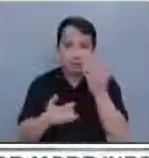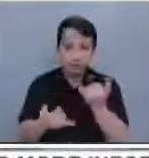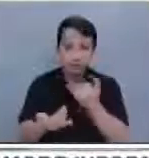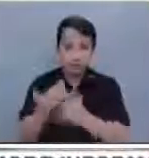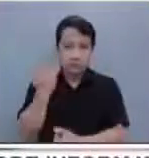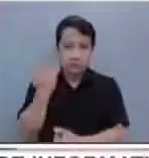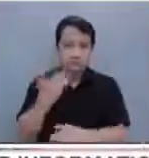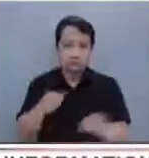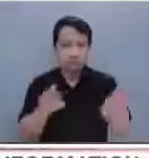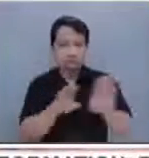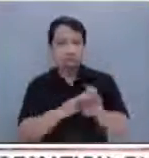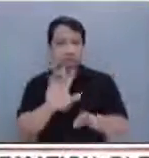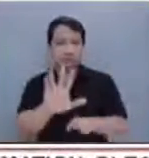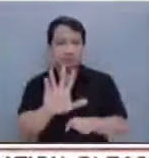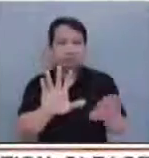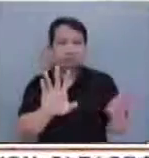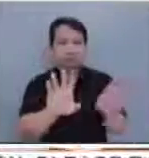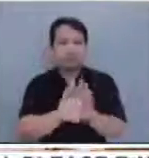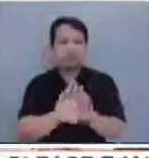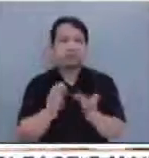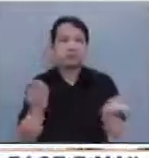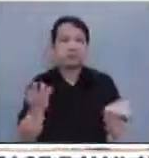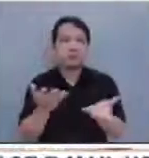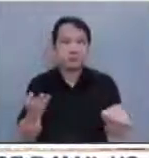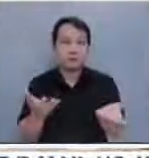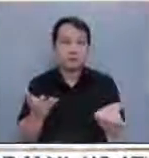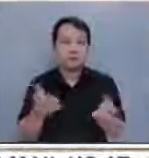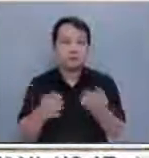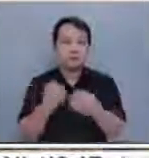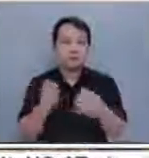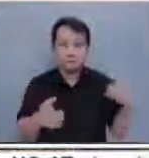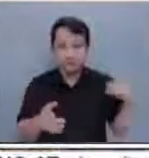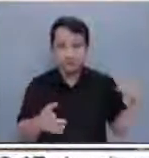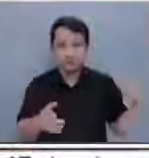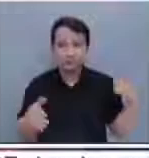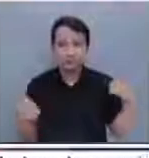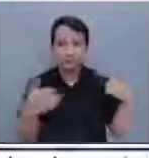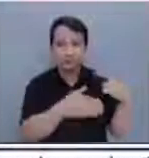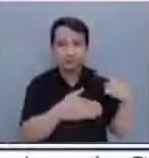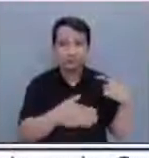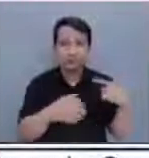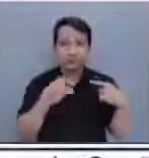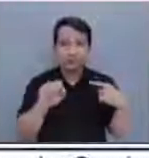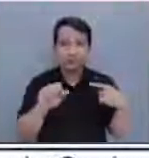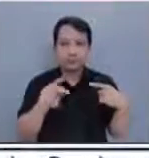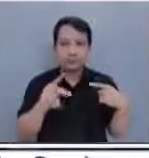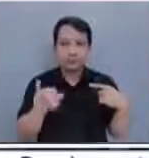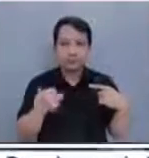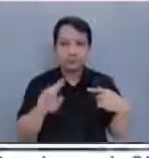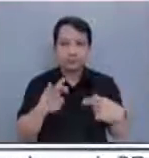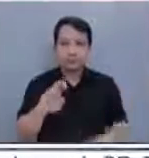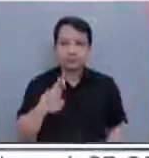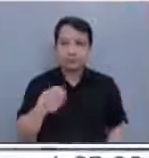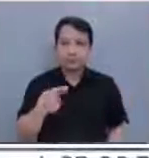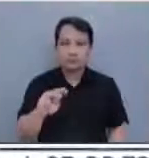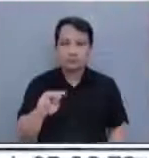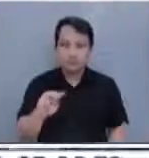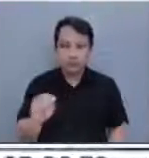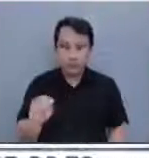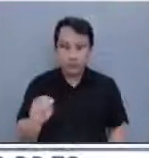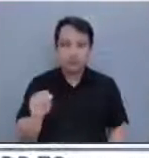hinarang na sila at kailangan na nilang magkumaliwa or kumanan sa Scout Borromeo. At ngayong umaga din,